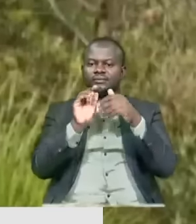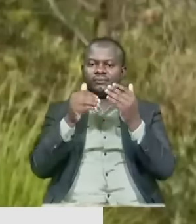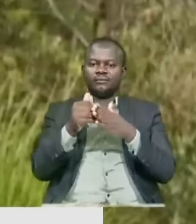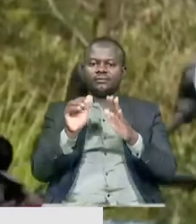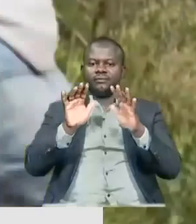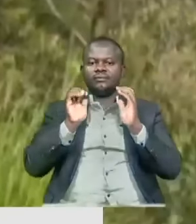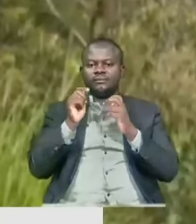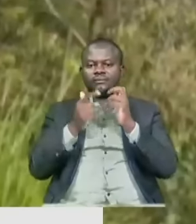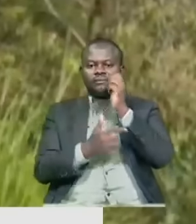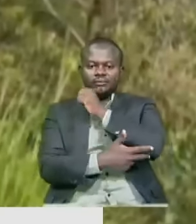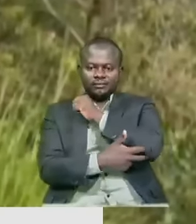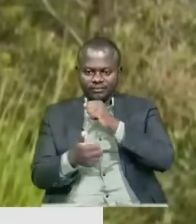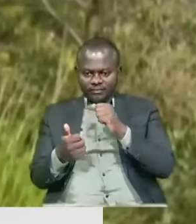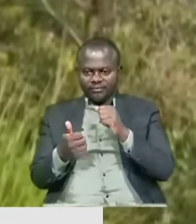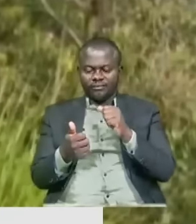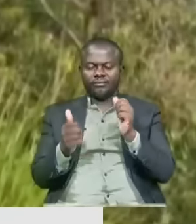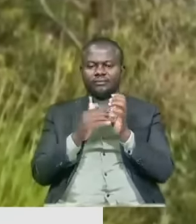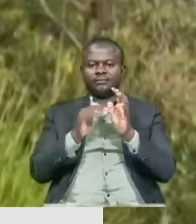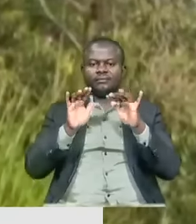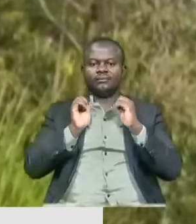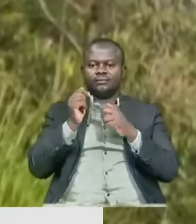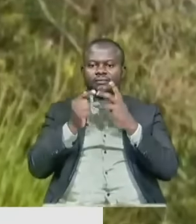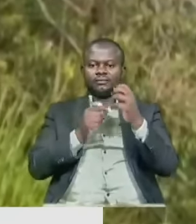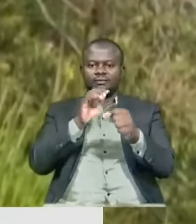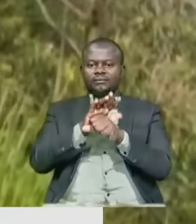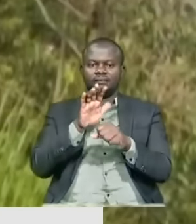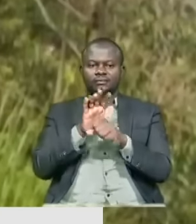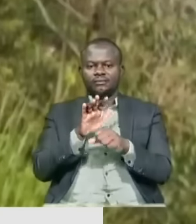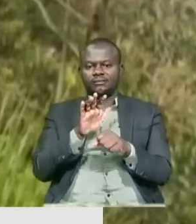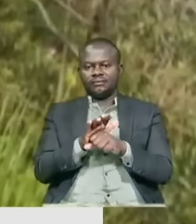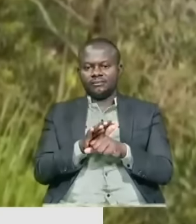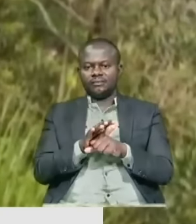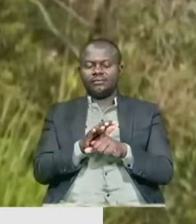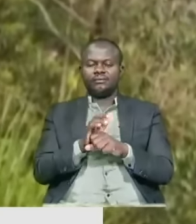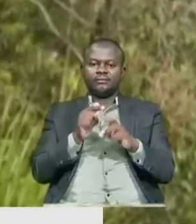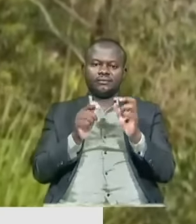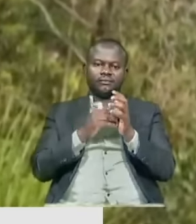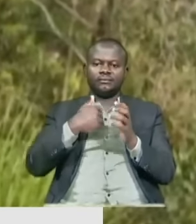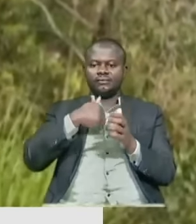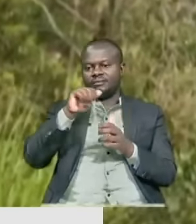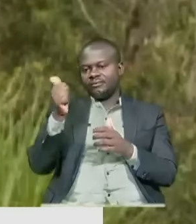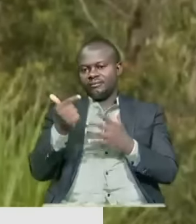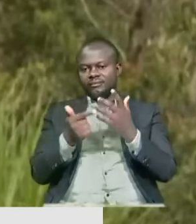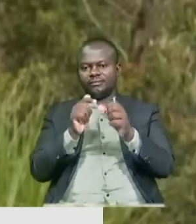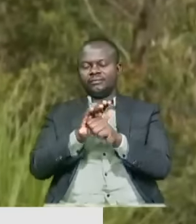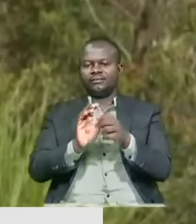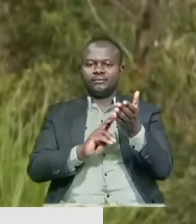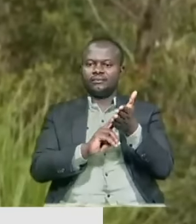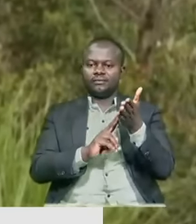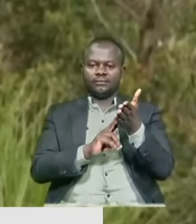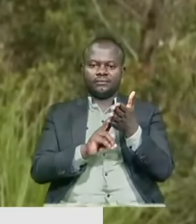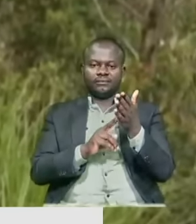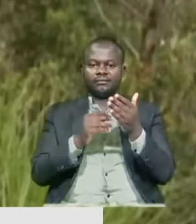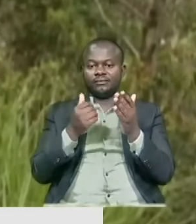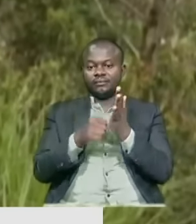nk'ibintu by'ubujura yandinze ibintu byinshi nagera n'ibindi byinshi bifasha ikibazo nze